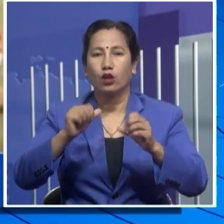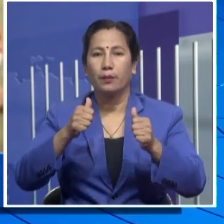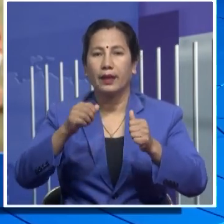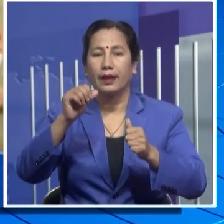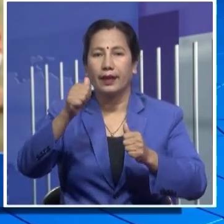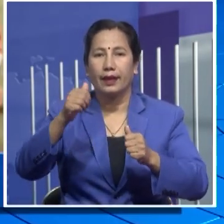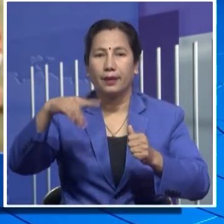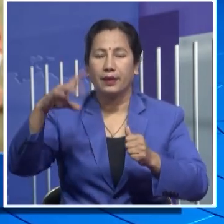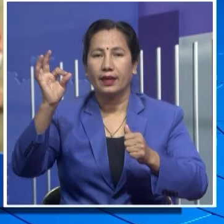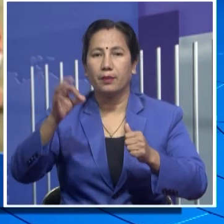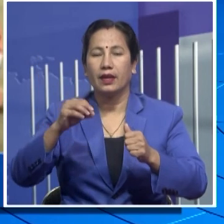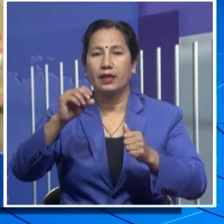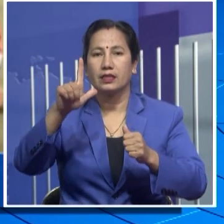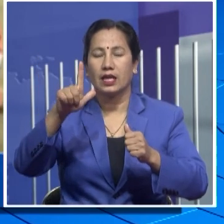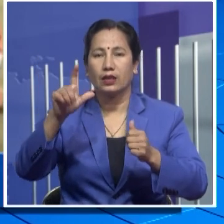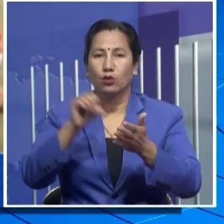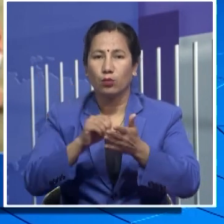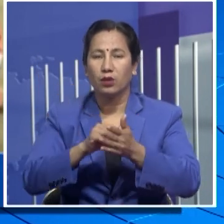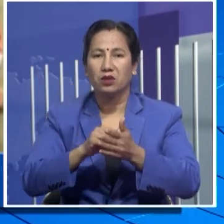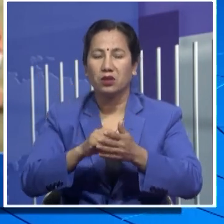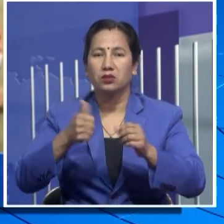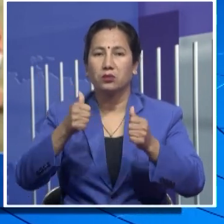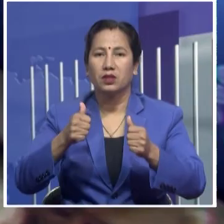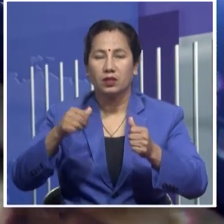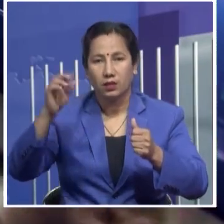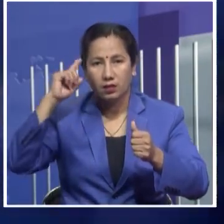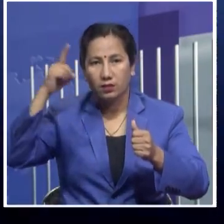एपिएफलाई, मनाङको 7 पटक उपाधि चुम्ने सपना विफल।